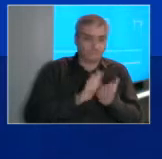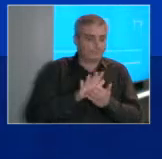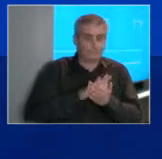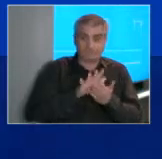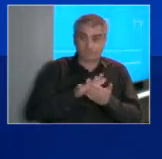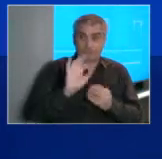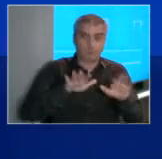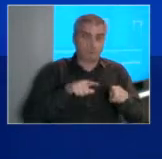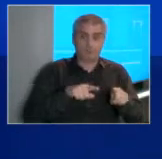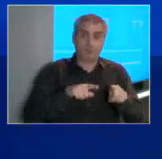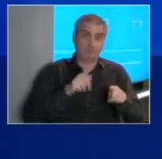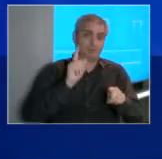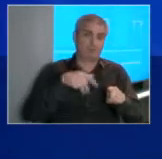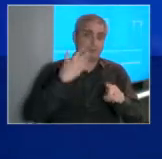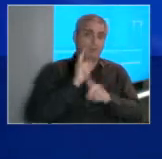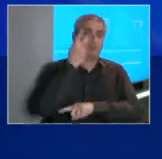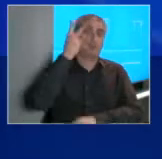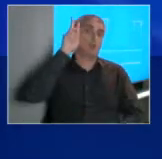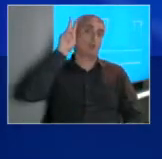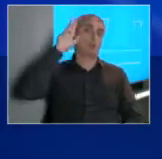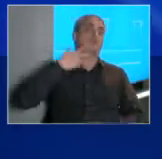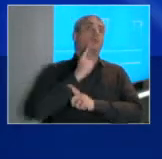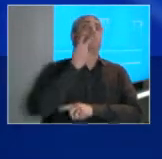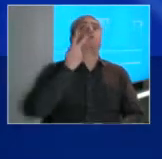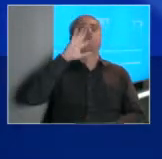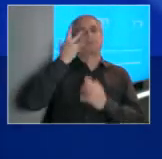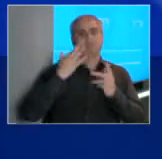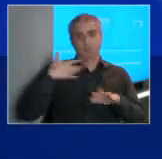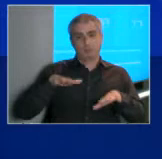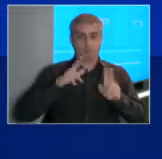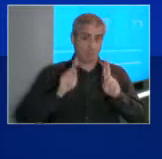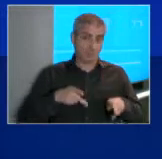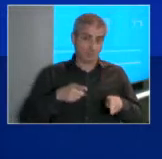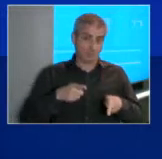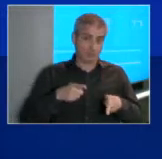של הממשלה צריכות להיות גבוהות יותר, ויהיו גבוהות יותר ברגע שתהיה ממשלה.